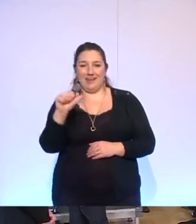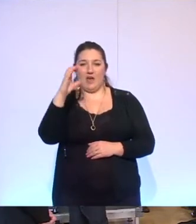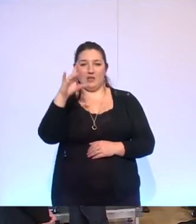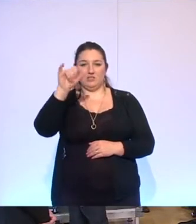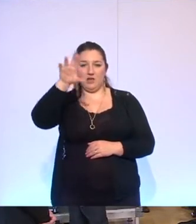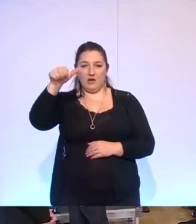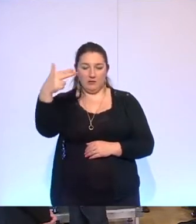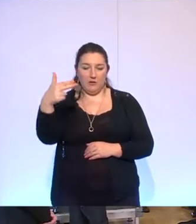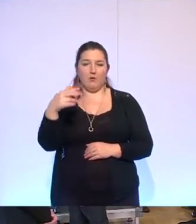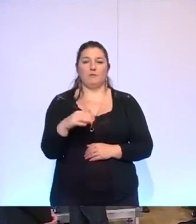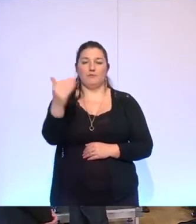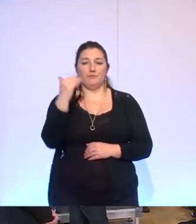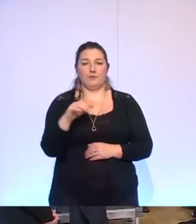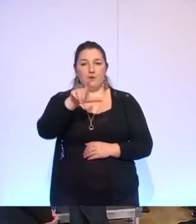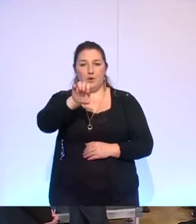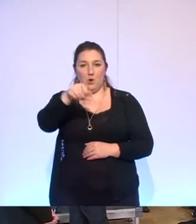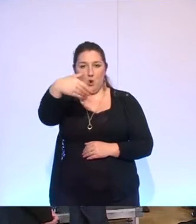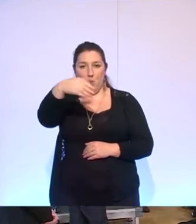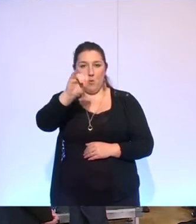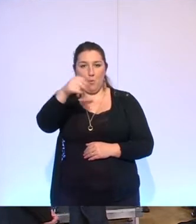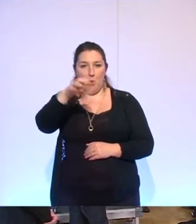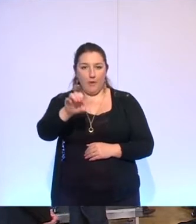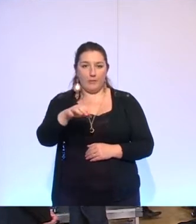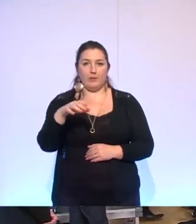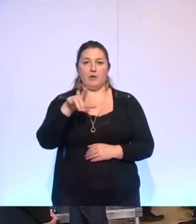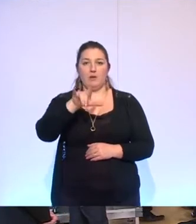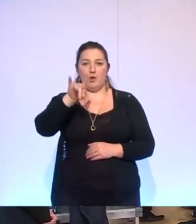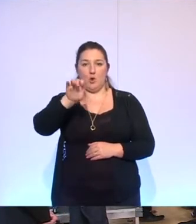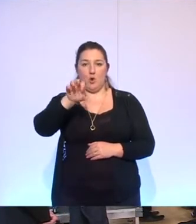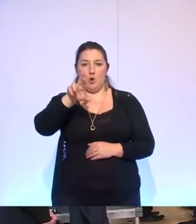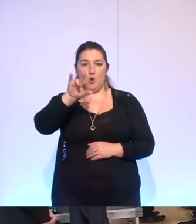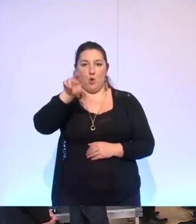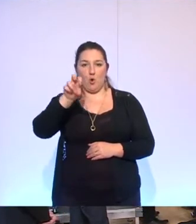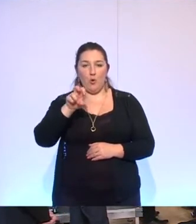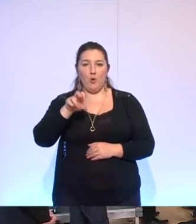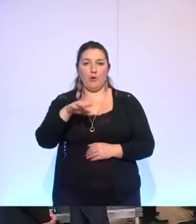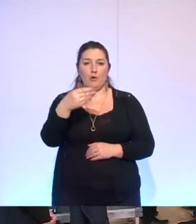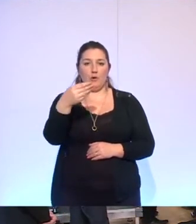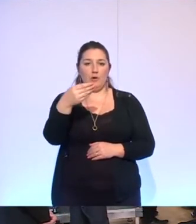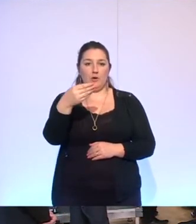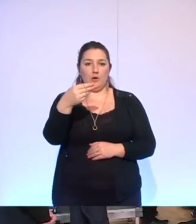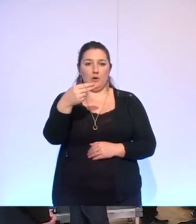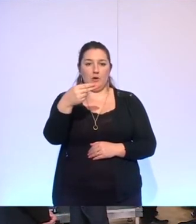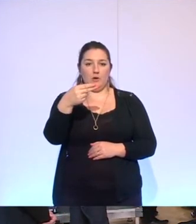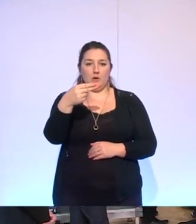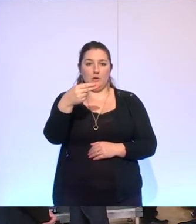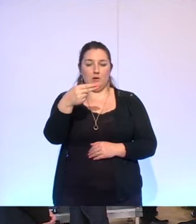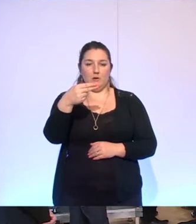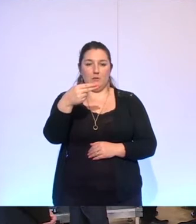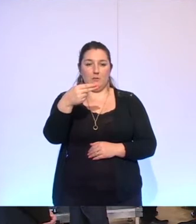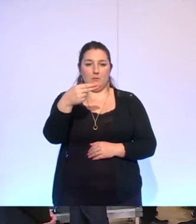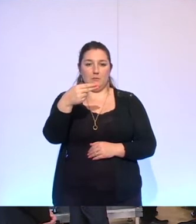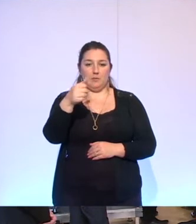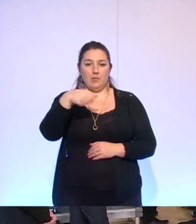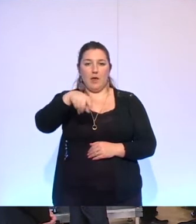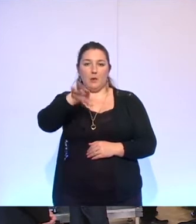Lemoine Laetitia, présent. Lheureux Lucille, présent. Macrem Bernard, présent. Malbet Fabien,